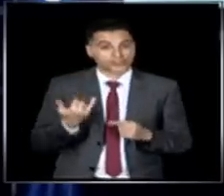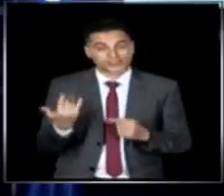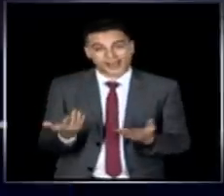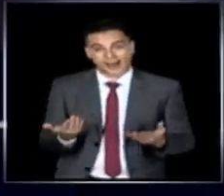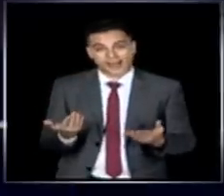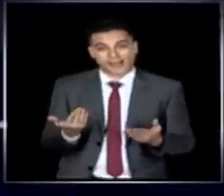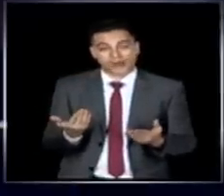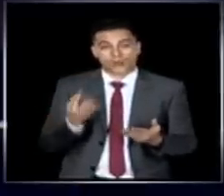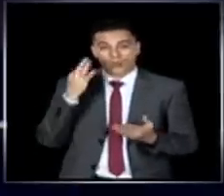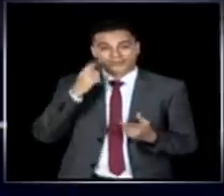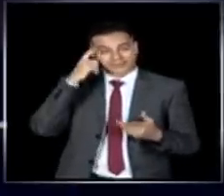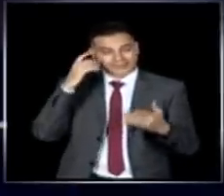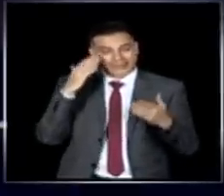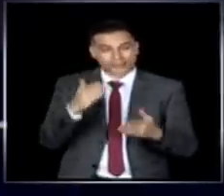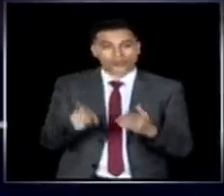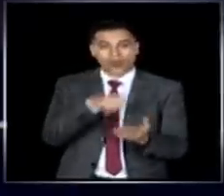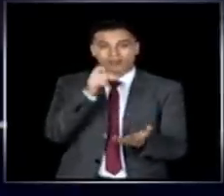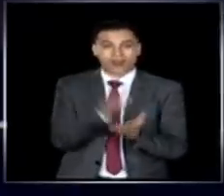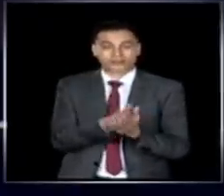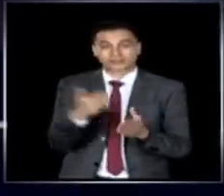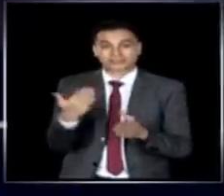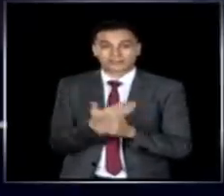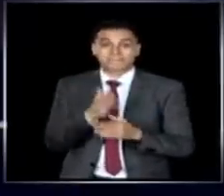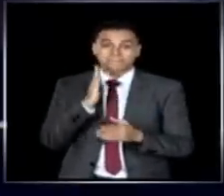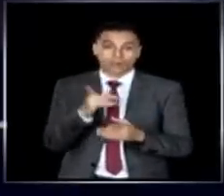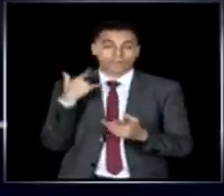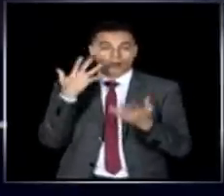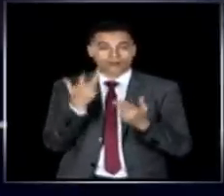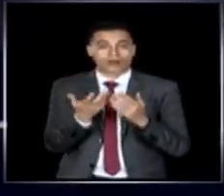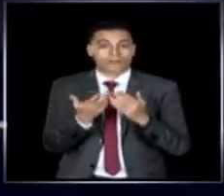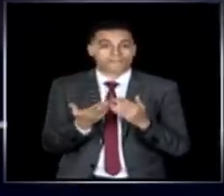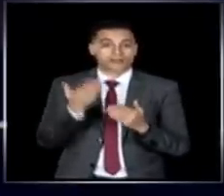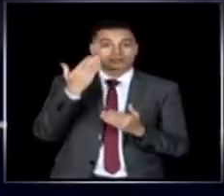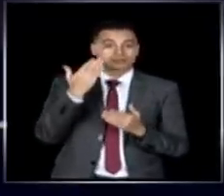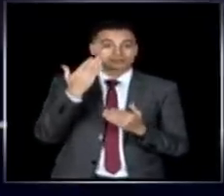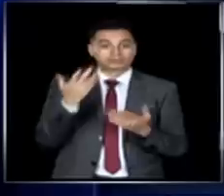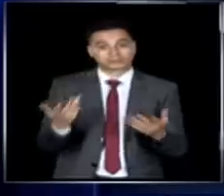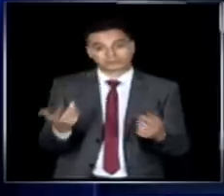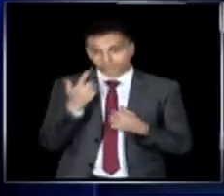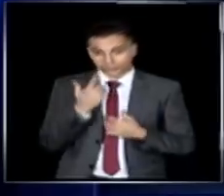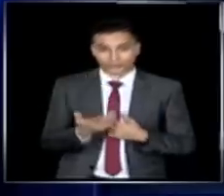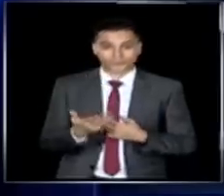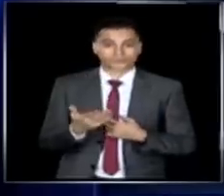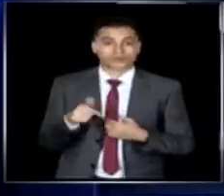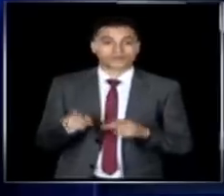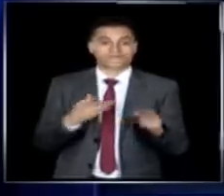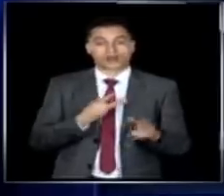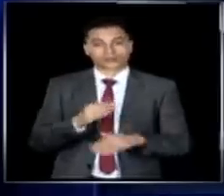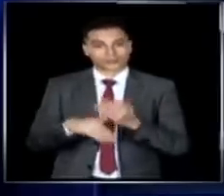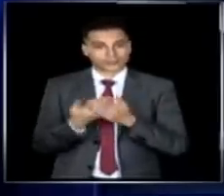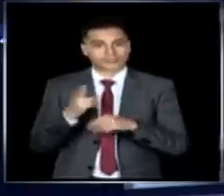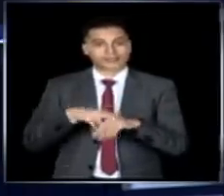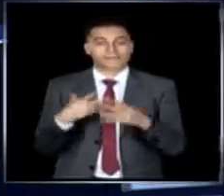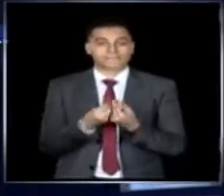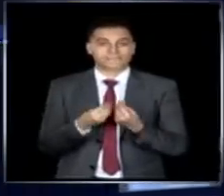كاس، ولازم تركزوا في عجلة الحظ لان النقاط ممكن تساعدكو في التأهل. هنخرج فاصل